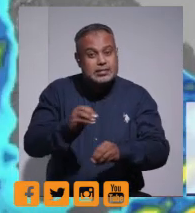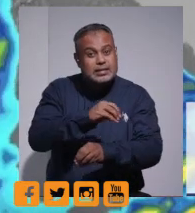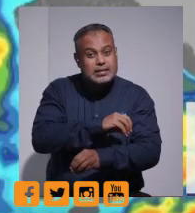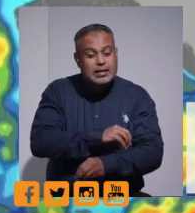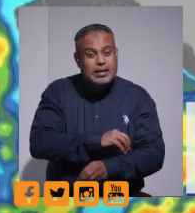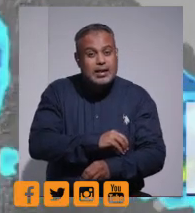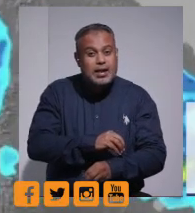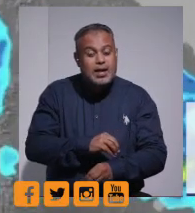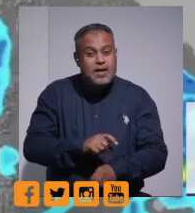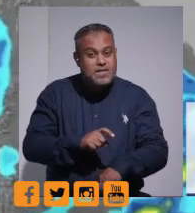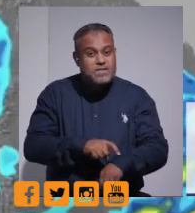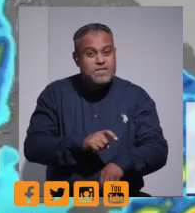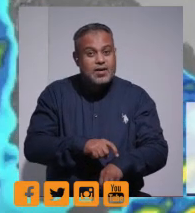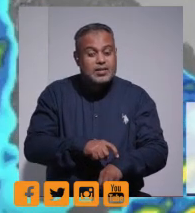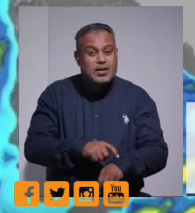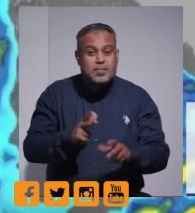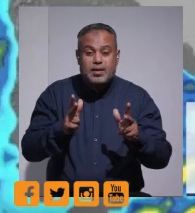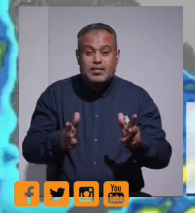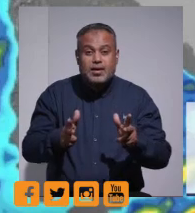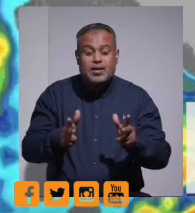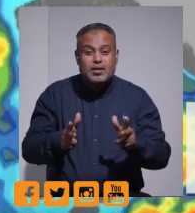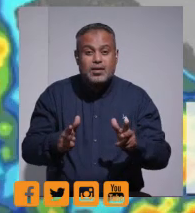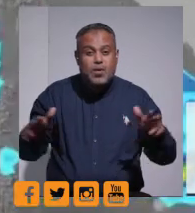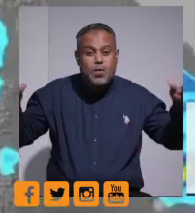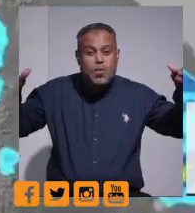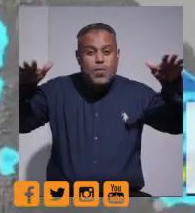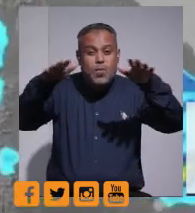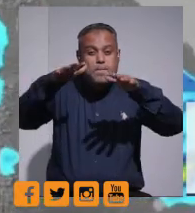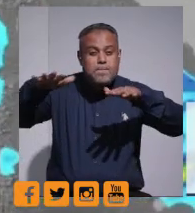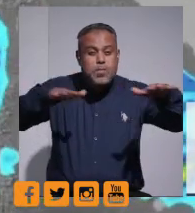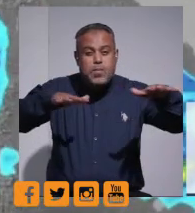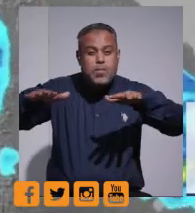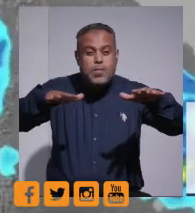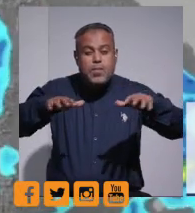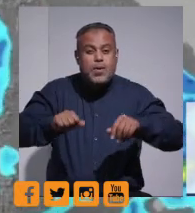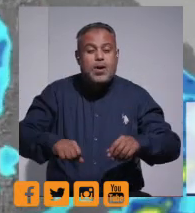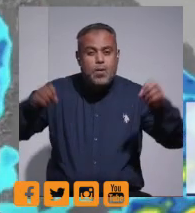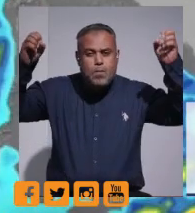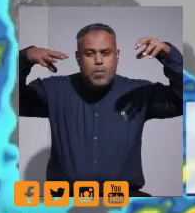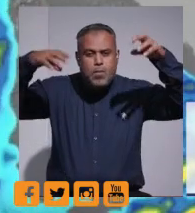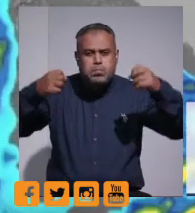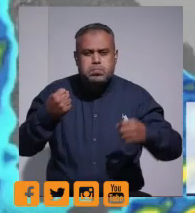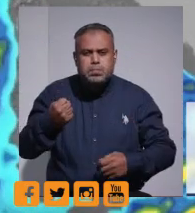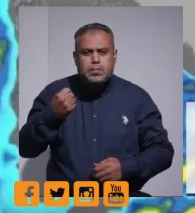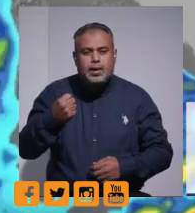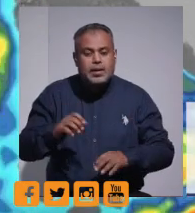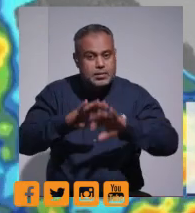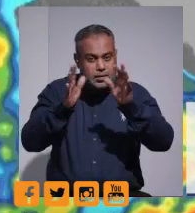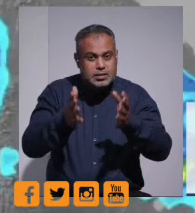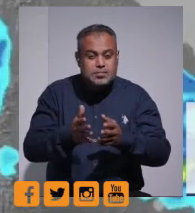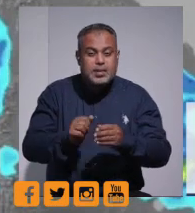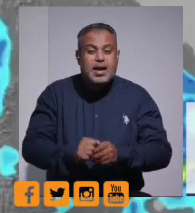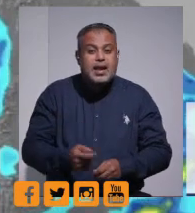خلال فترات من الظهيره الى سحب رعديه مصحوبه ببطل امطار غزيره وتشمل اجزاء من